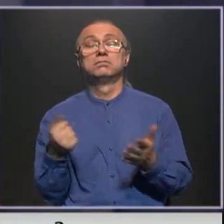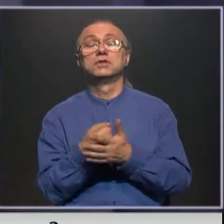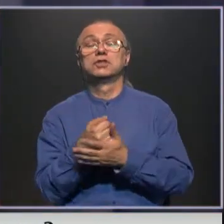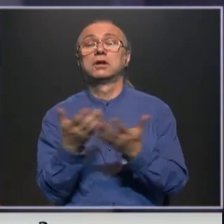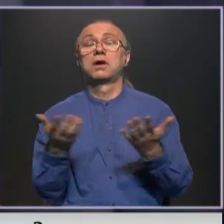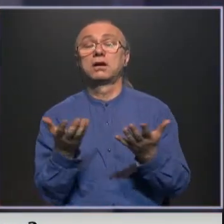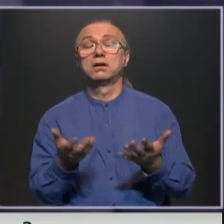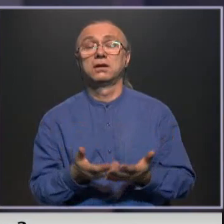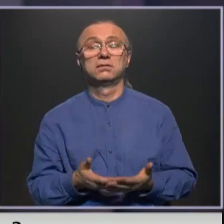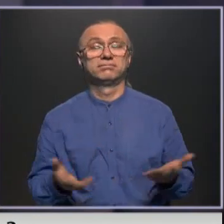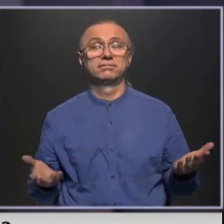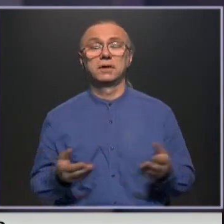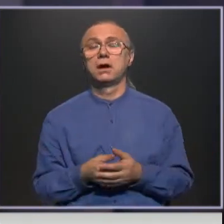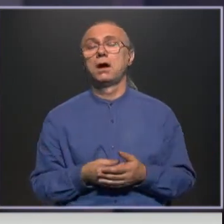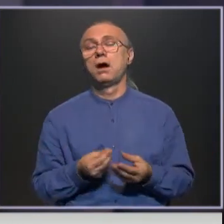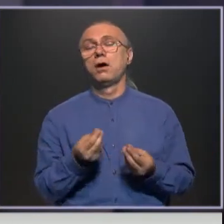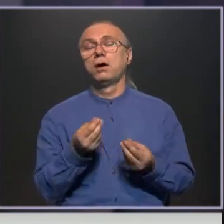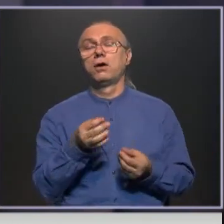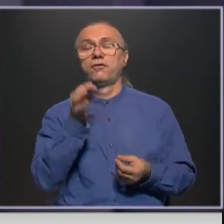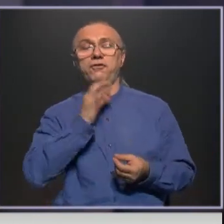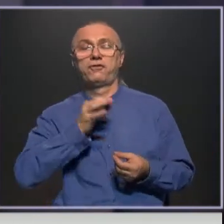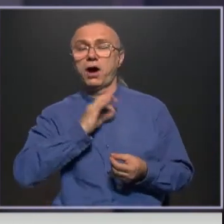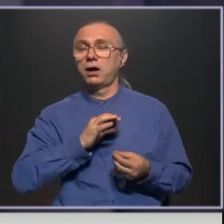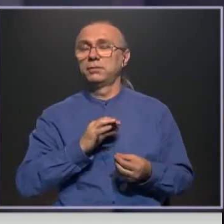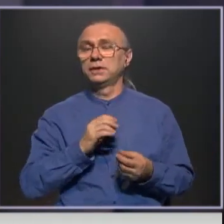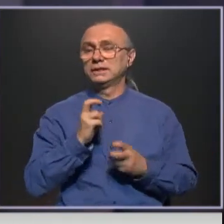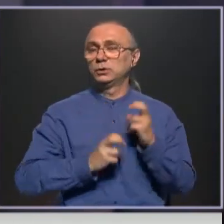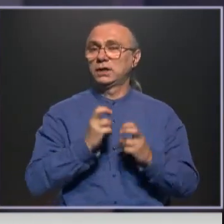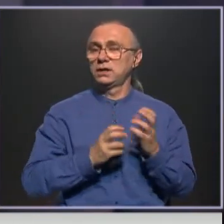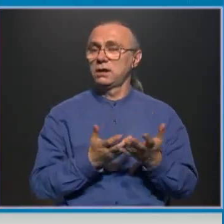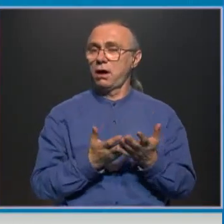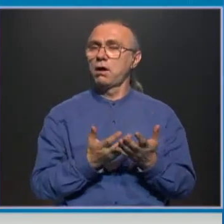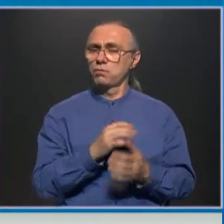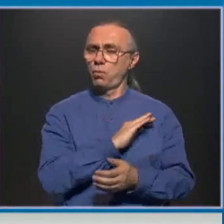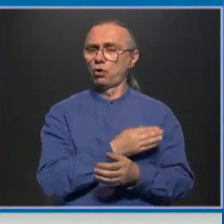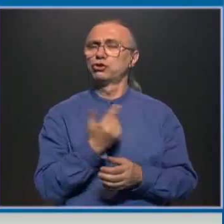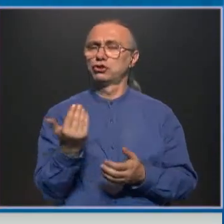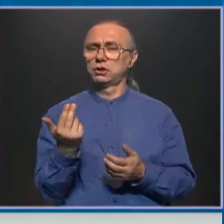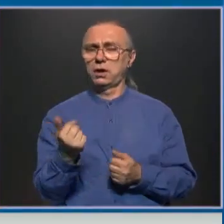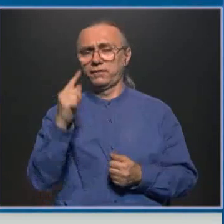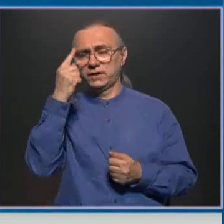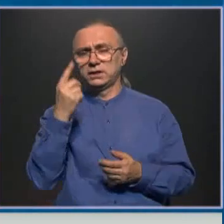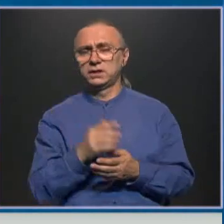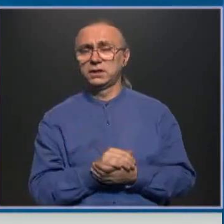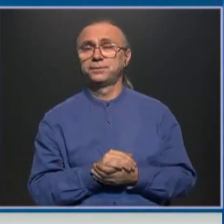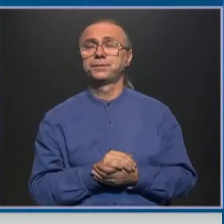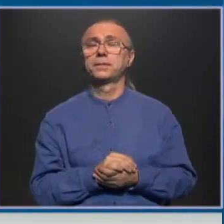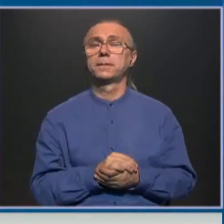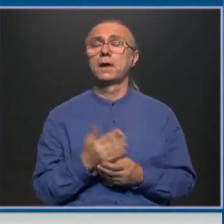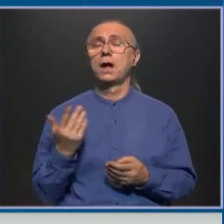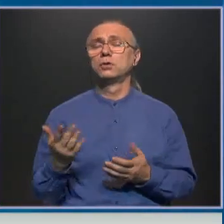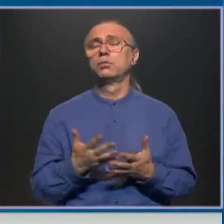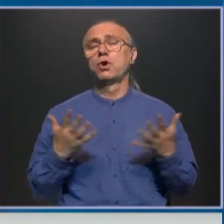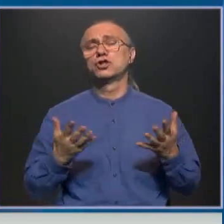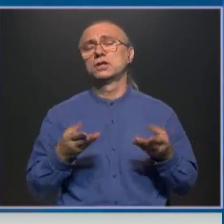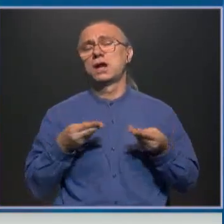тут и фарминдустрия, как раз индийские компании мощные вот сейчас. Парадокс, там, парадокс, отец Стасик. Все-таки здесь, мне кажется, больше действует